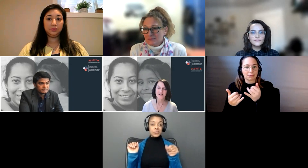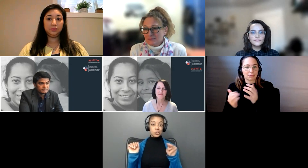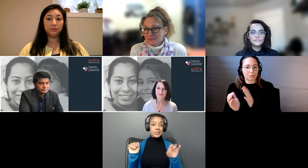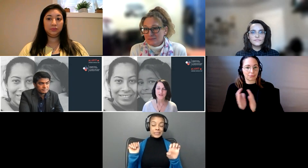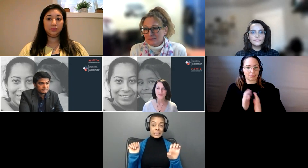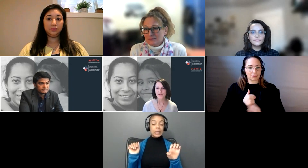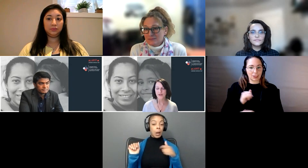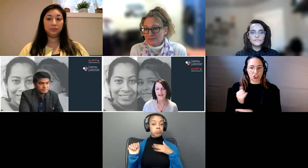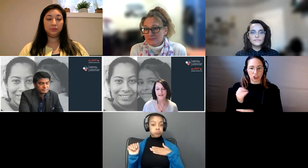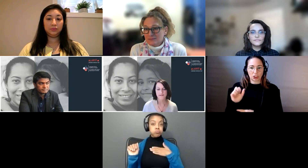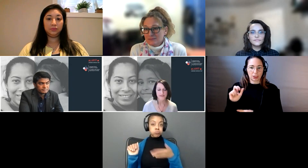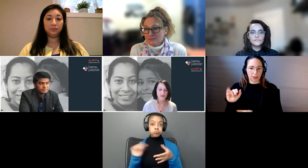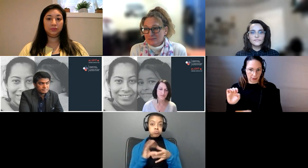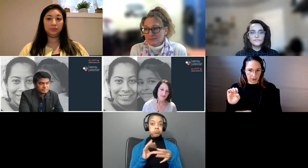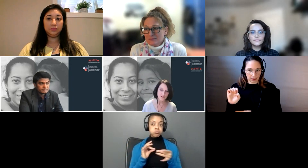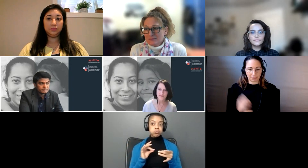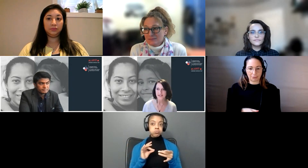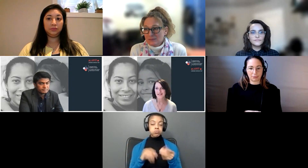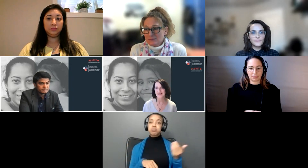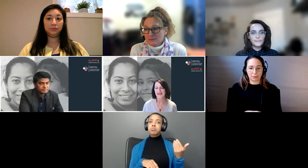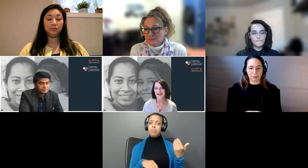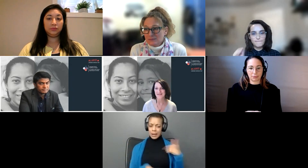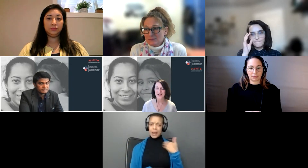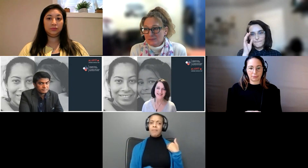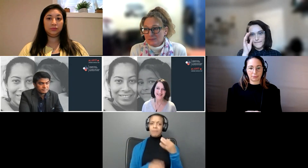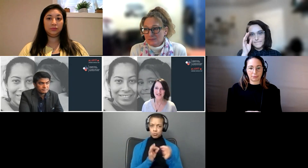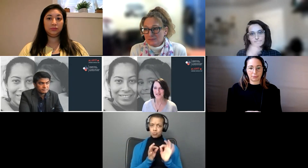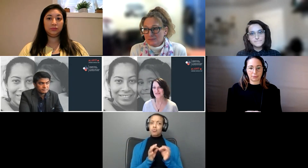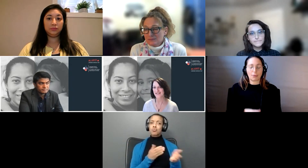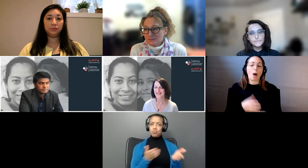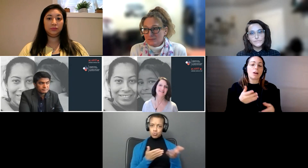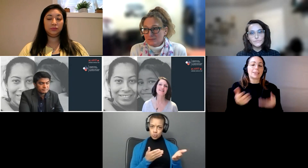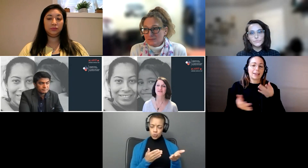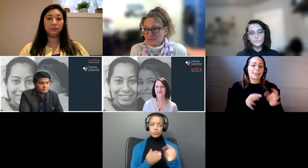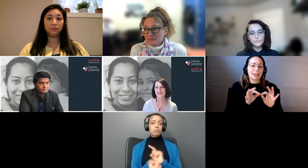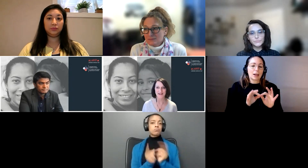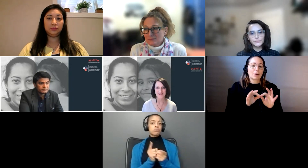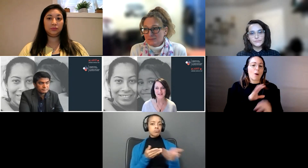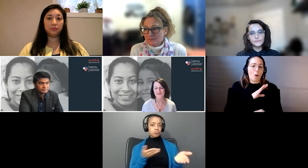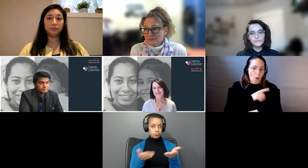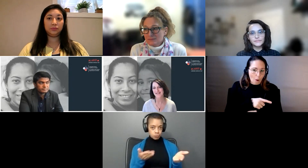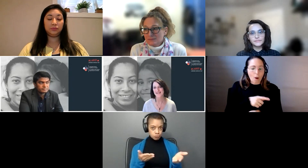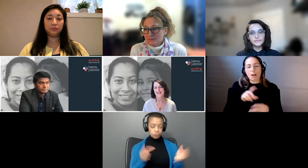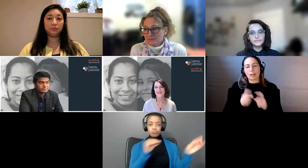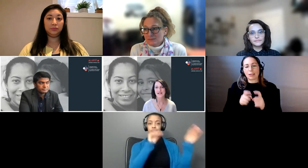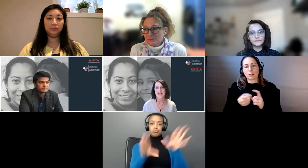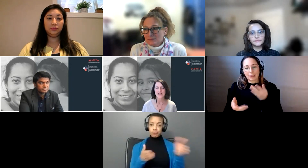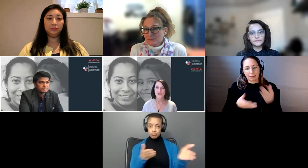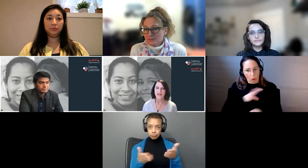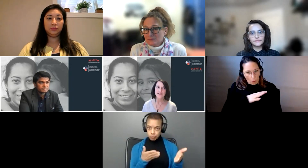J'aimerais dire que même si nous avons des services interprètes, des services de traduction, des